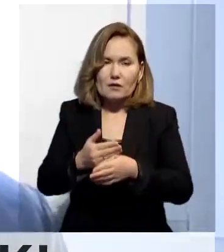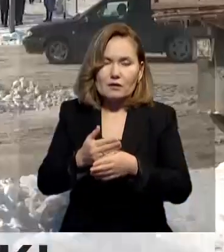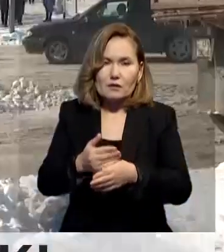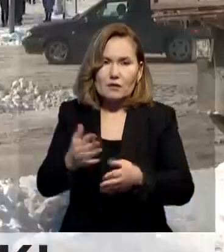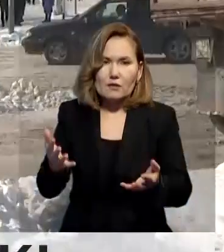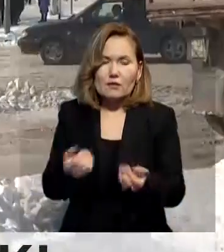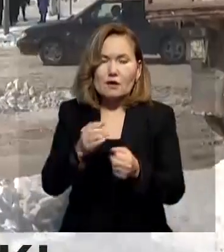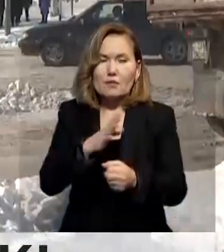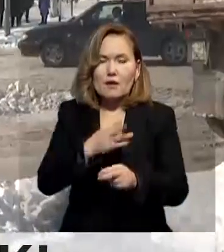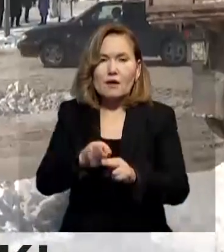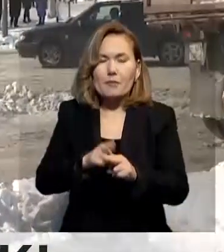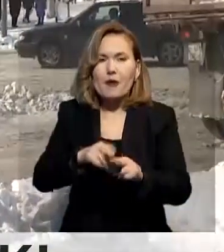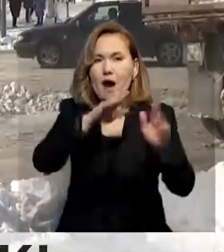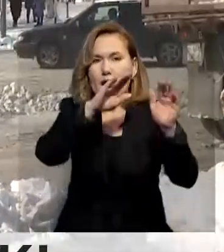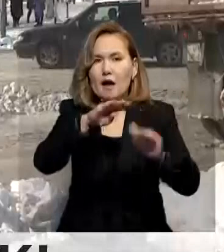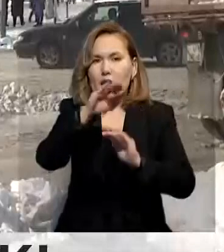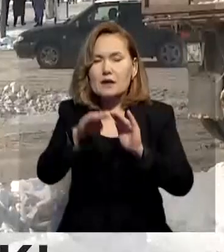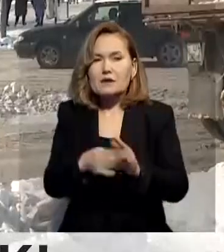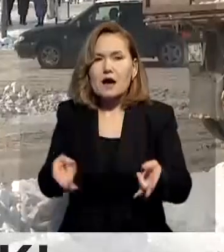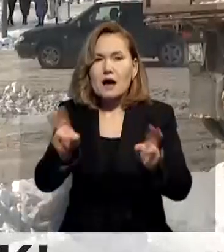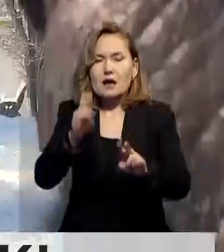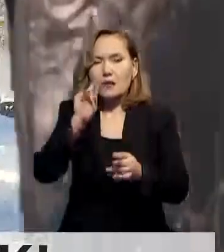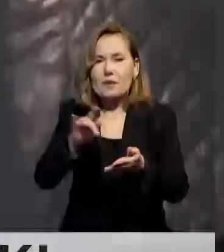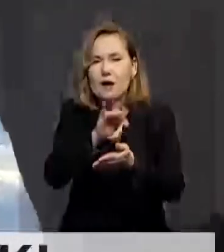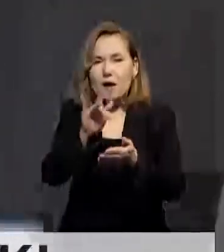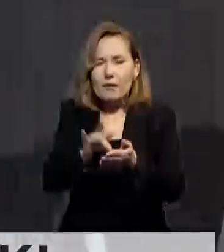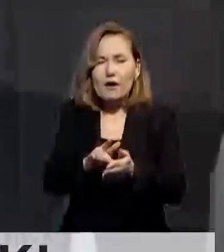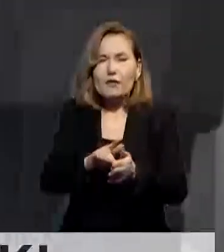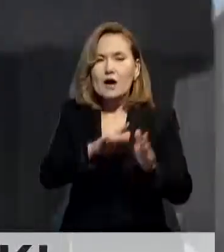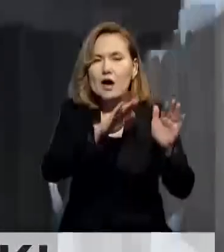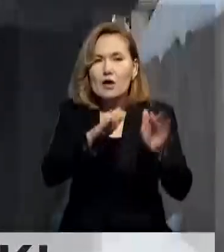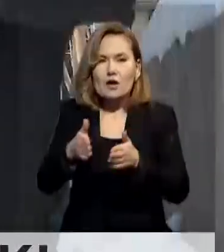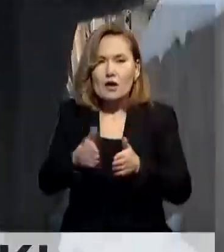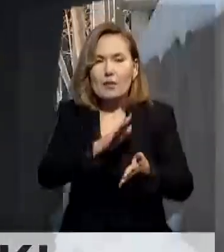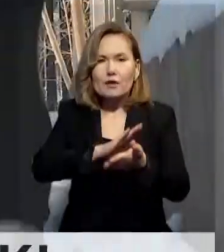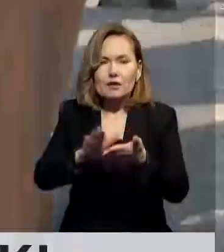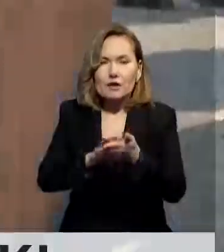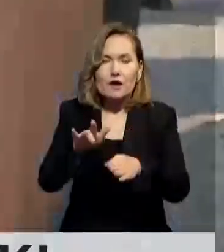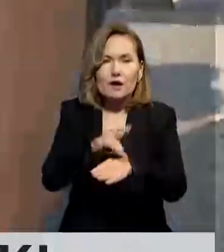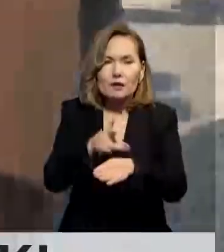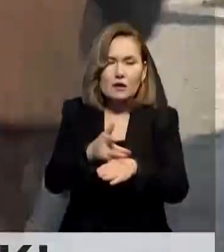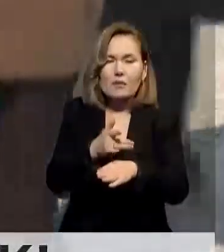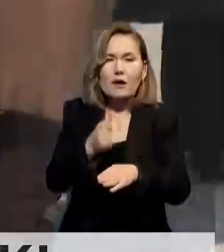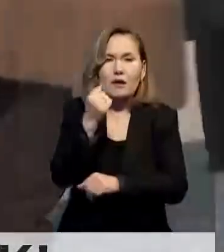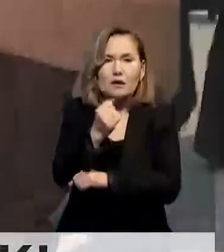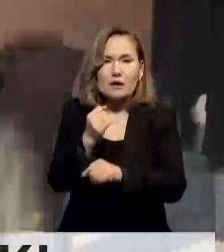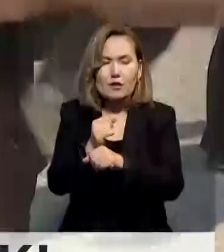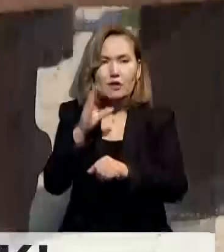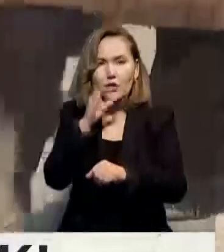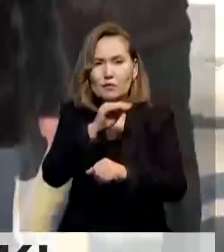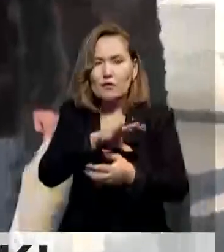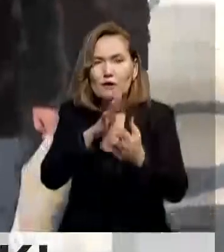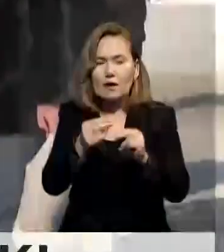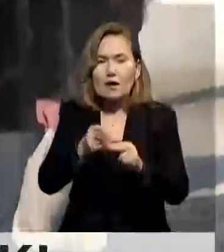дейді. Қар құрсауында қалған шаһар көшелерін тазартып, мұзғатқан жолды аршуға жұмыс күші жетіспей жатыр. Сондықтан кептелген көлік қарасы көп. Ал